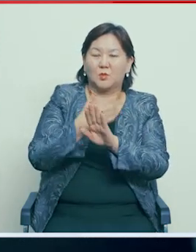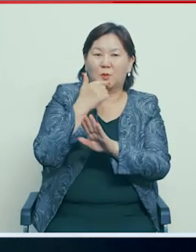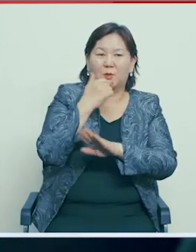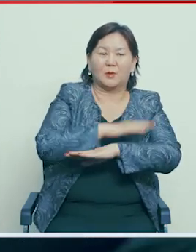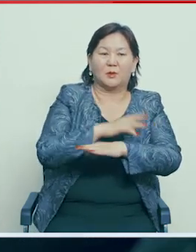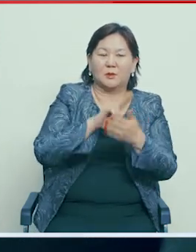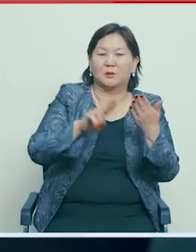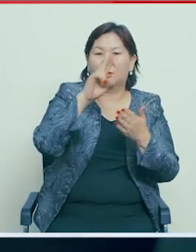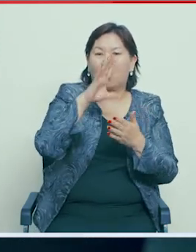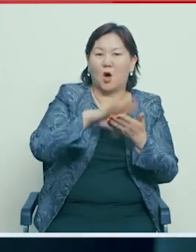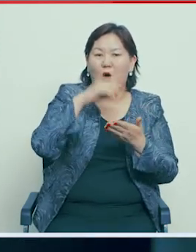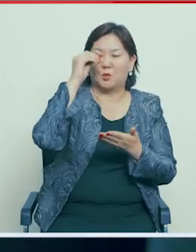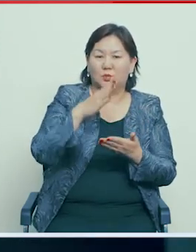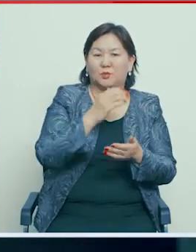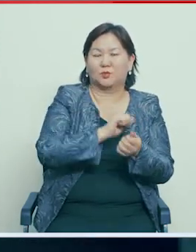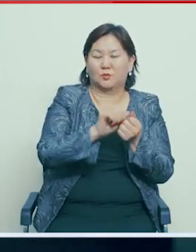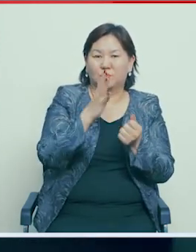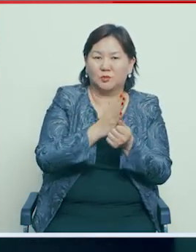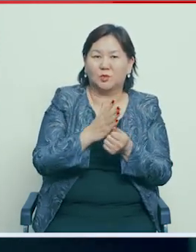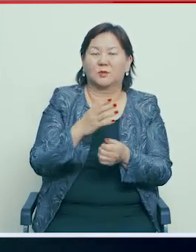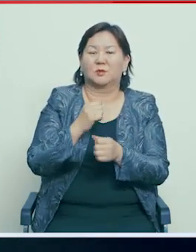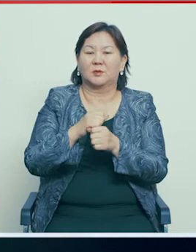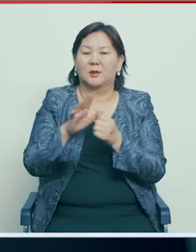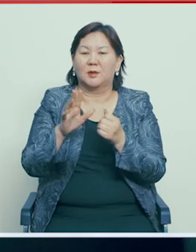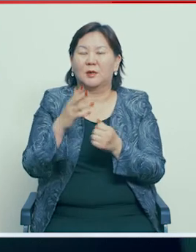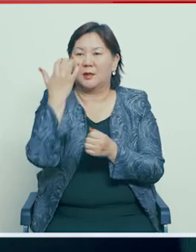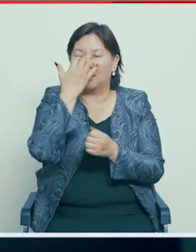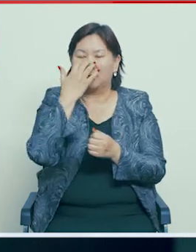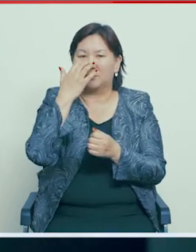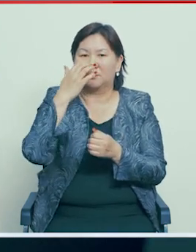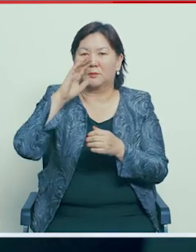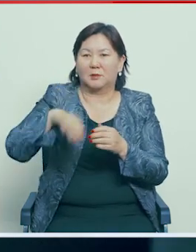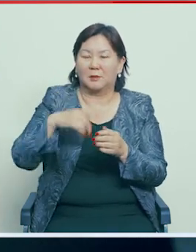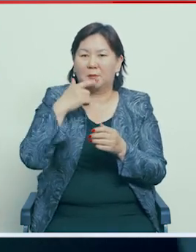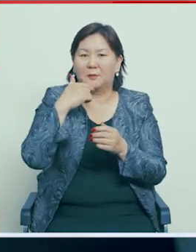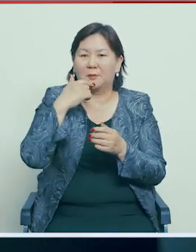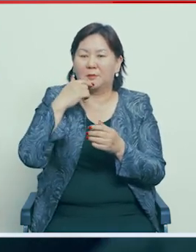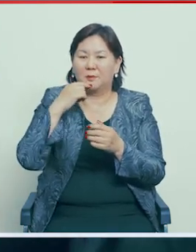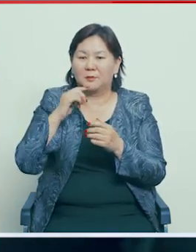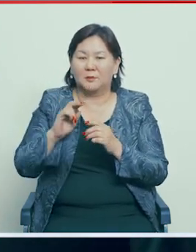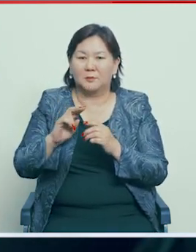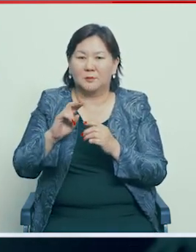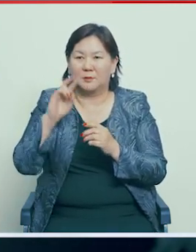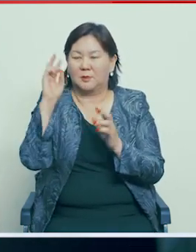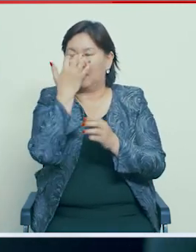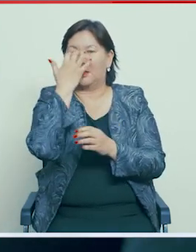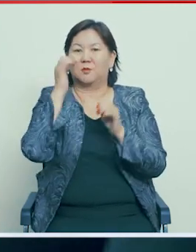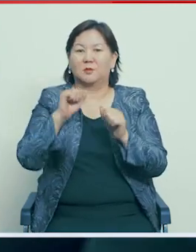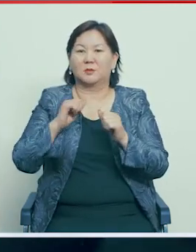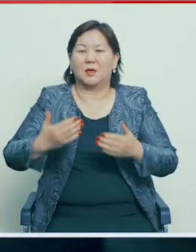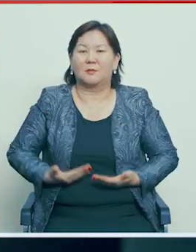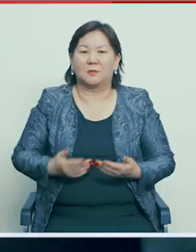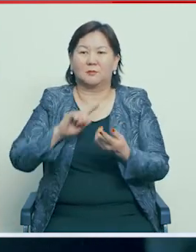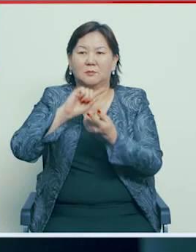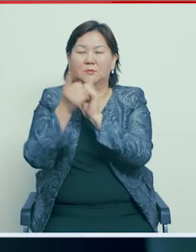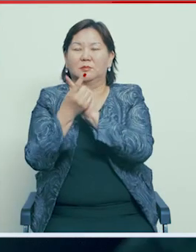тэгэл их сургуульд орсон төгсөөд ажилдаа гэсэн л айгуу тийм бодлоо тэгэл дарвал хараг болсныхаа дараа би сургалтаа үргэлжлүүлсэн. А тэгсний дараа амьдралыг үзэх үзэл